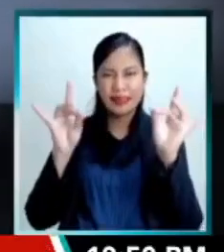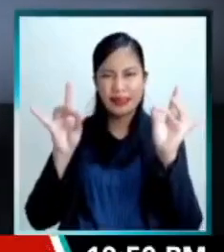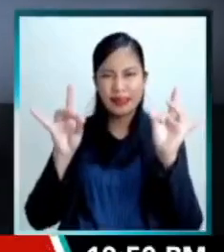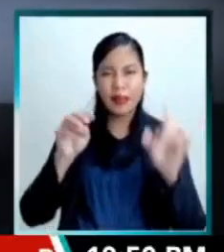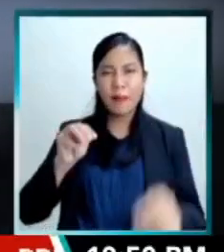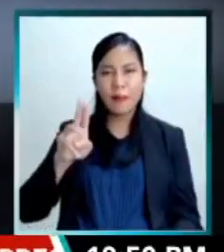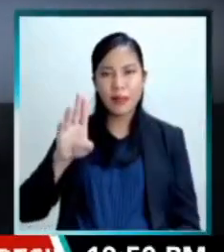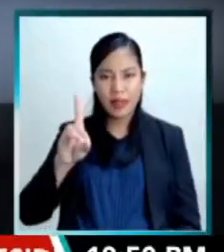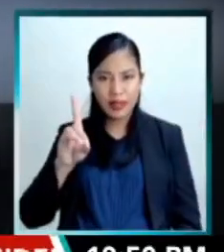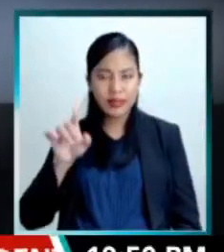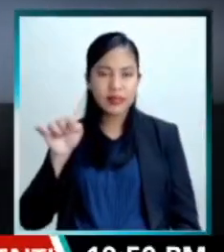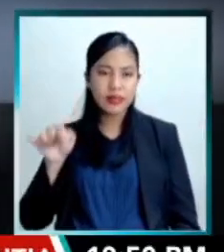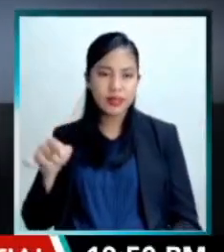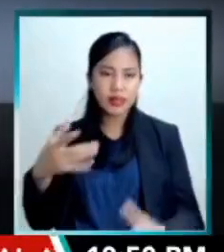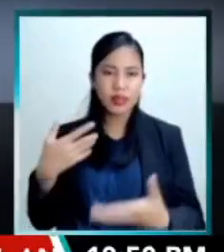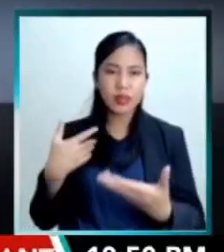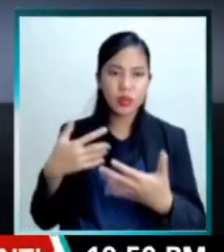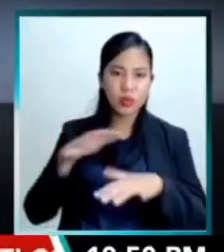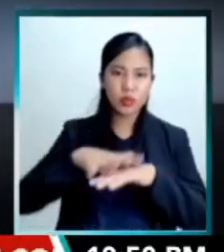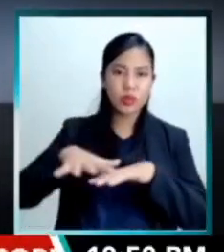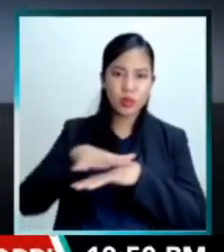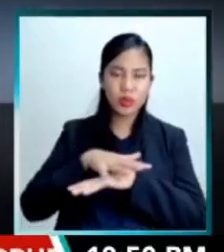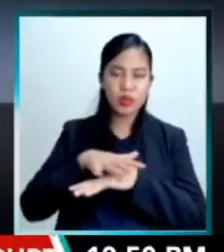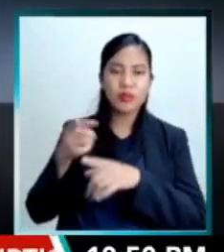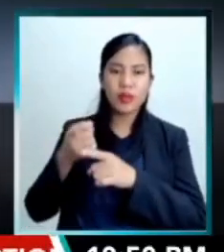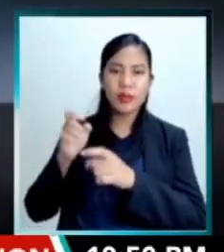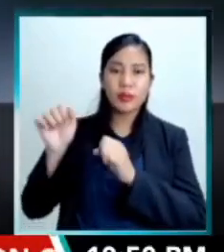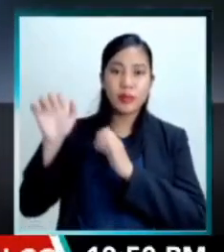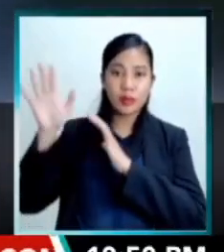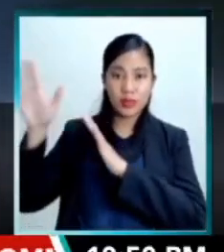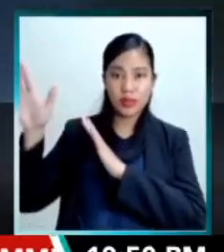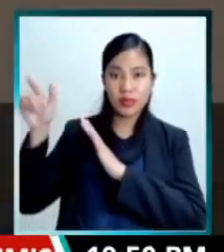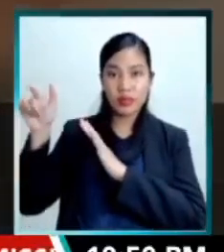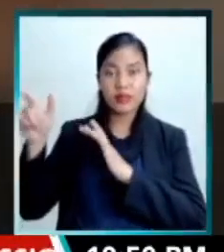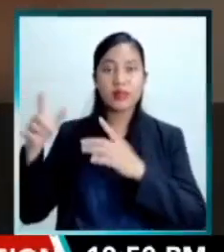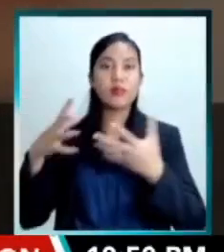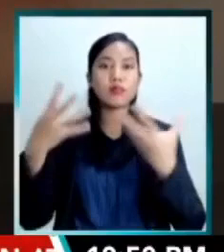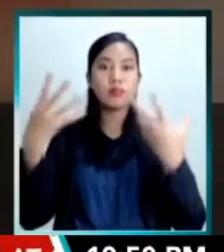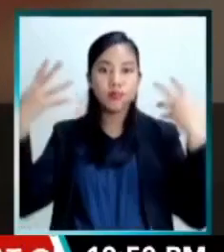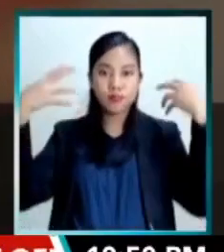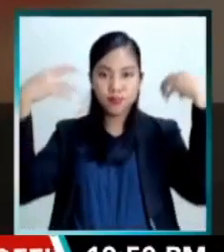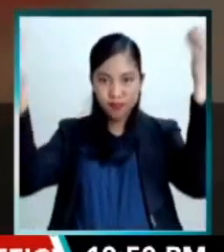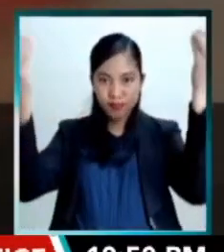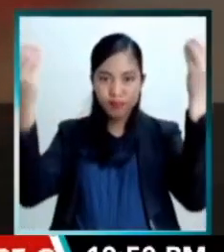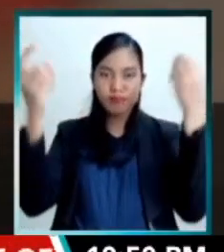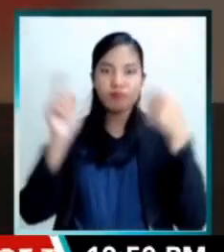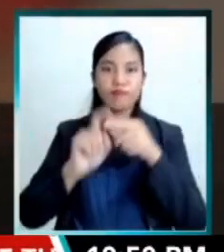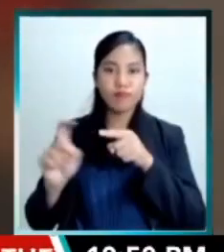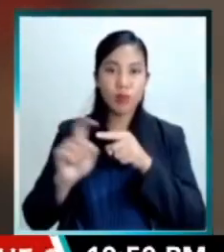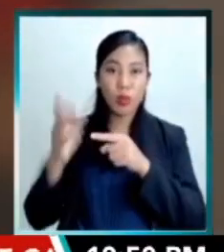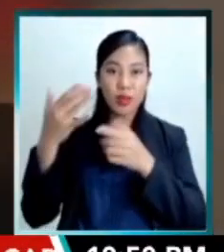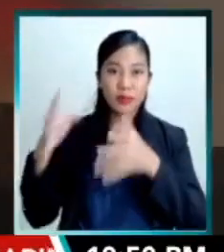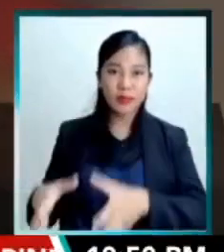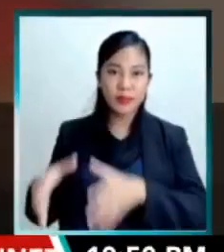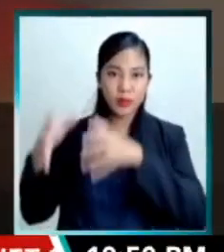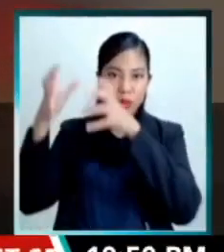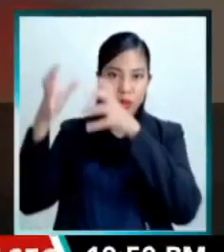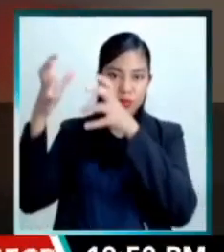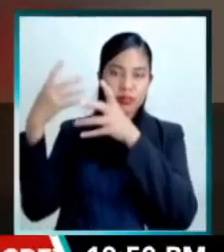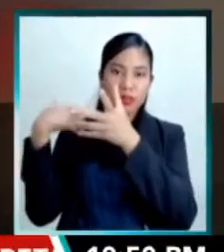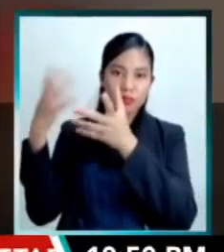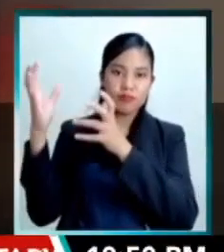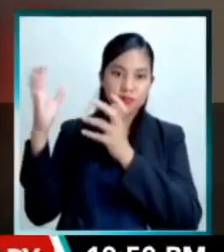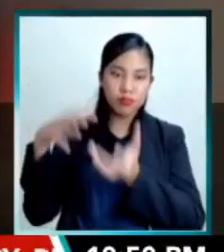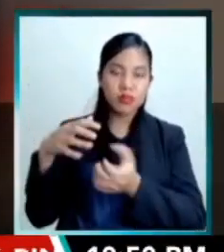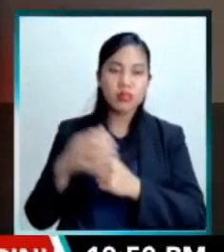Sa ngayon, walang kuryente sa buong bayan matapos maputol ang ilang poste ng kuryente. Samantala, sa ulat naman ng Super